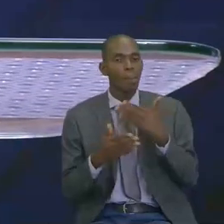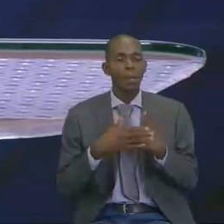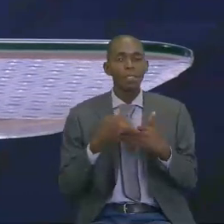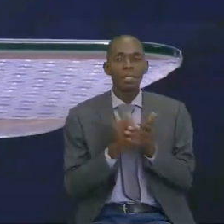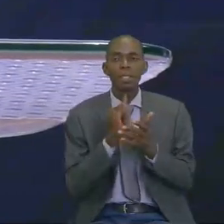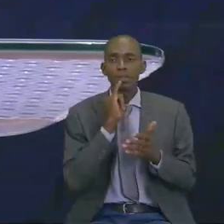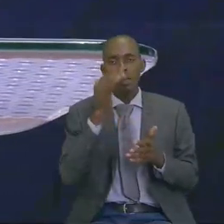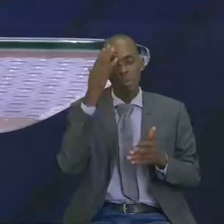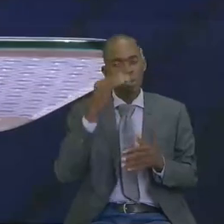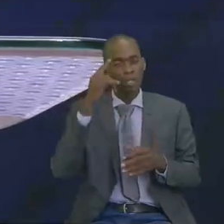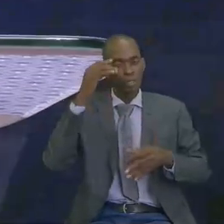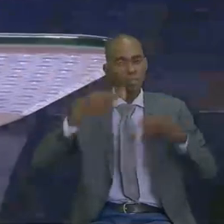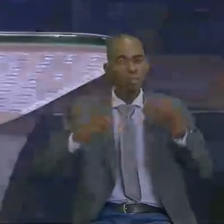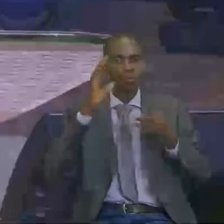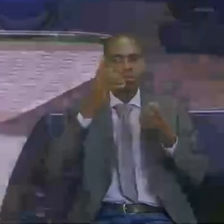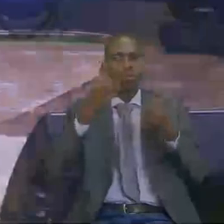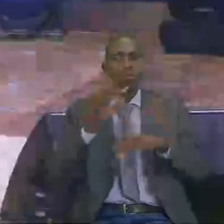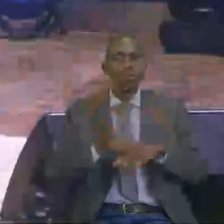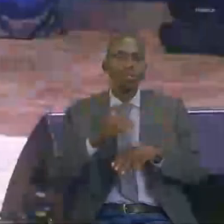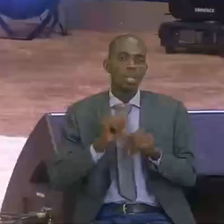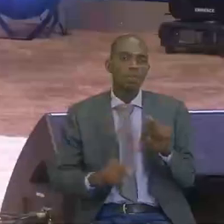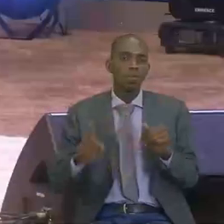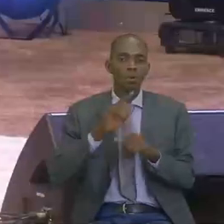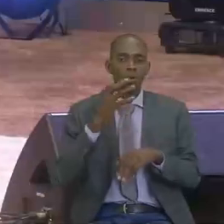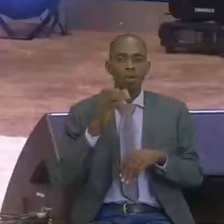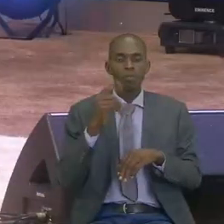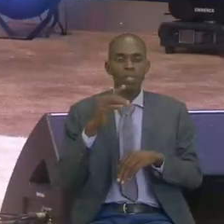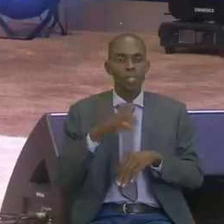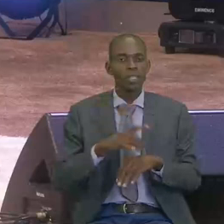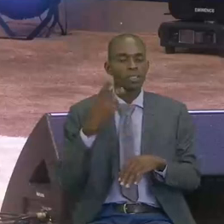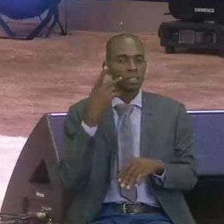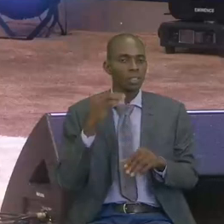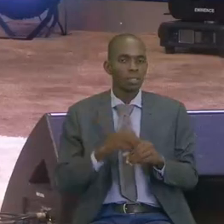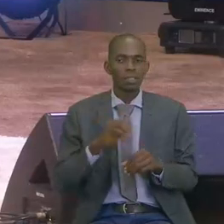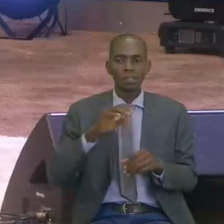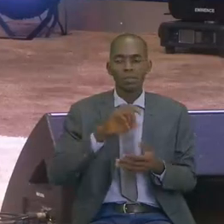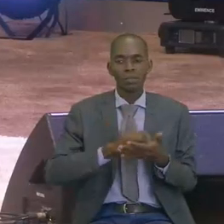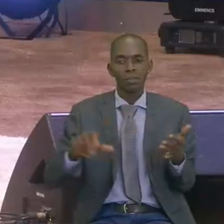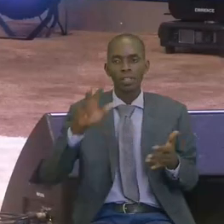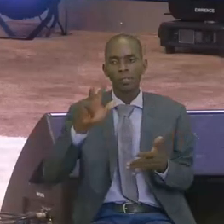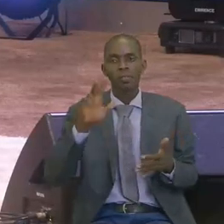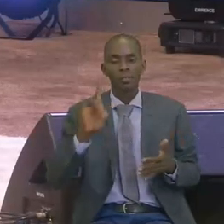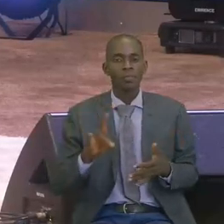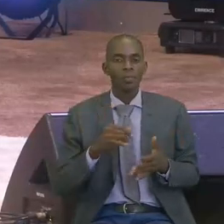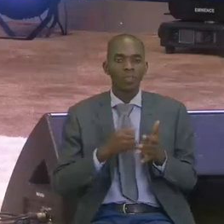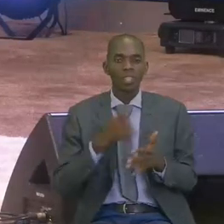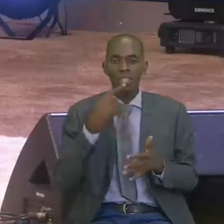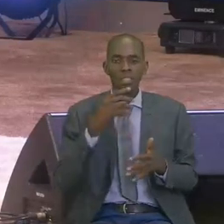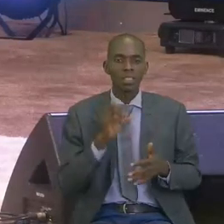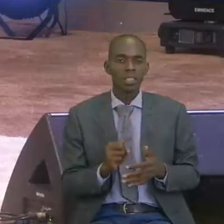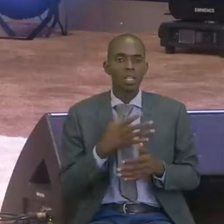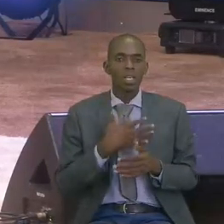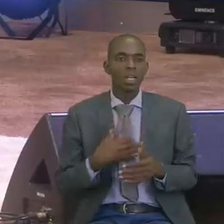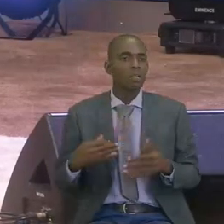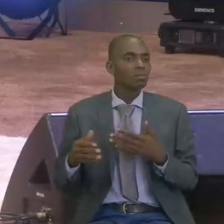Mais vous ne réciproquez pas cela. Alors, on va au verset 38 qui dit, il a